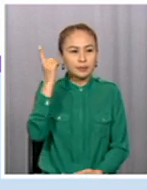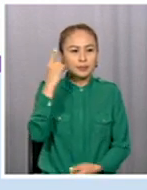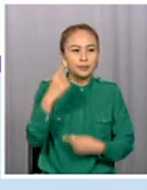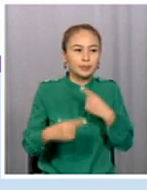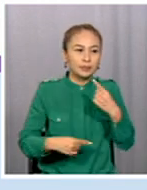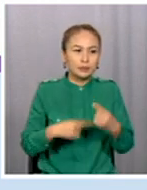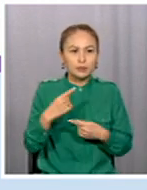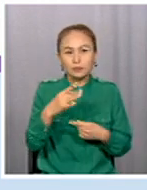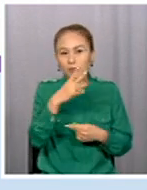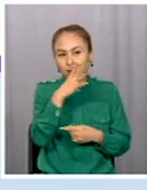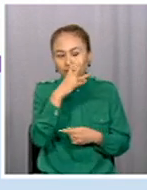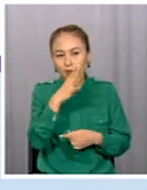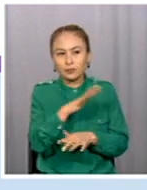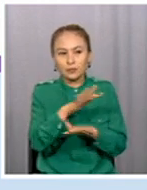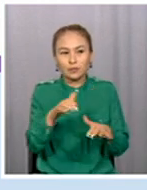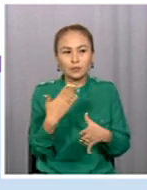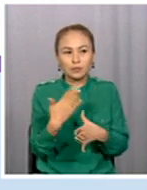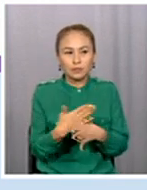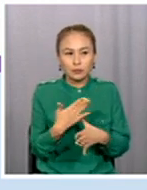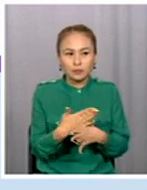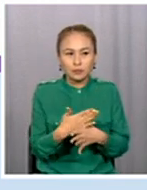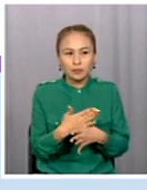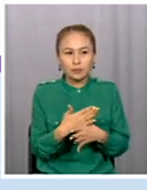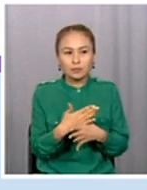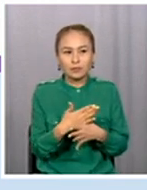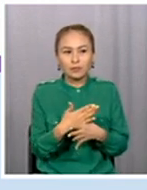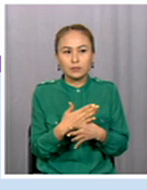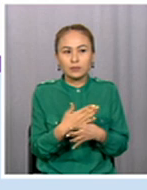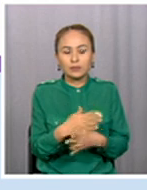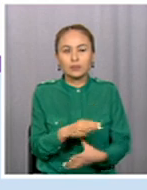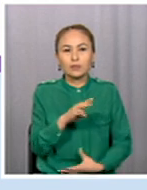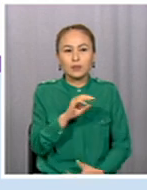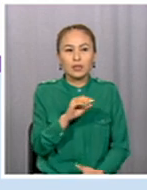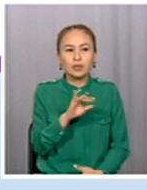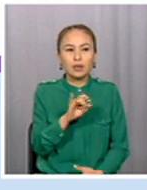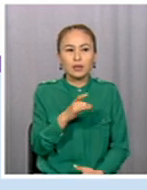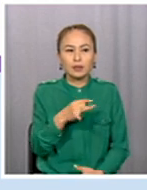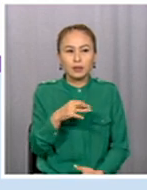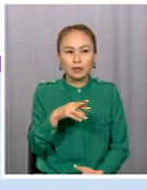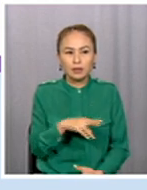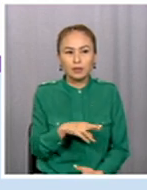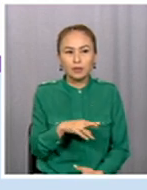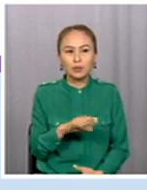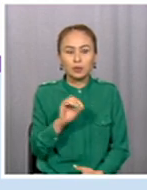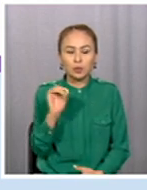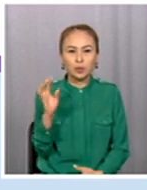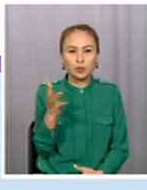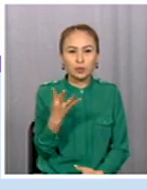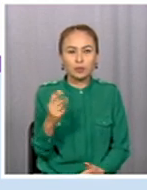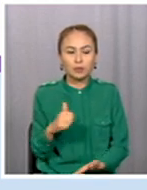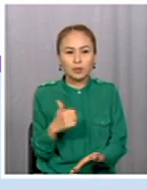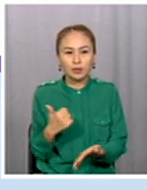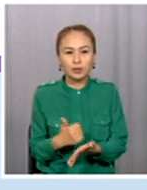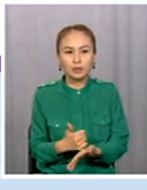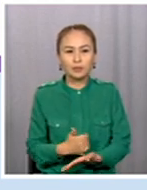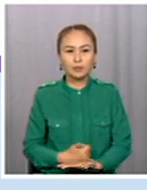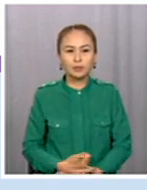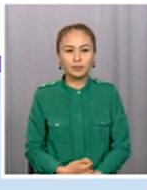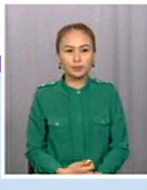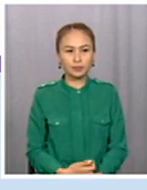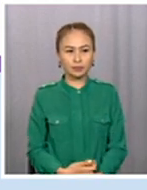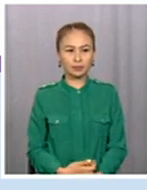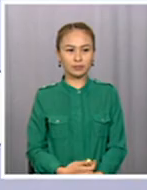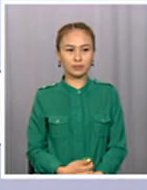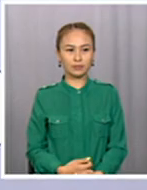императорлық кезеңдегі билеушілерінің көмекшілері. Тетрархия жүйесі төртеудің билігі деген мағынаны білдіреді